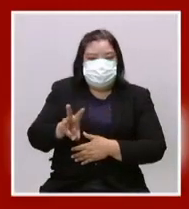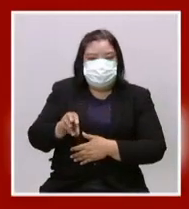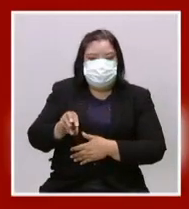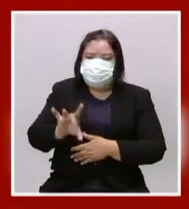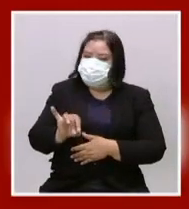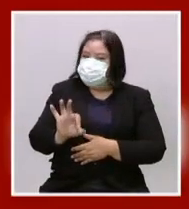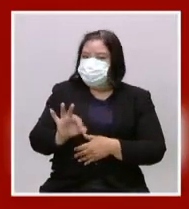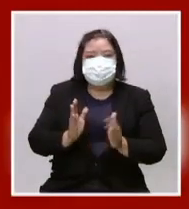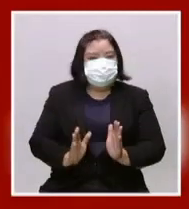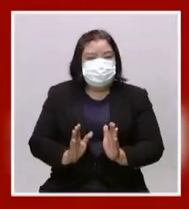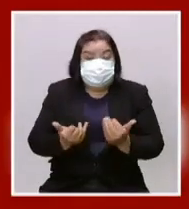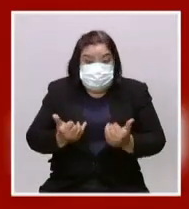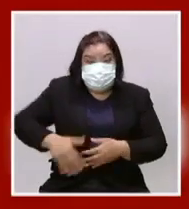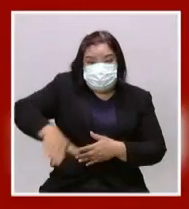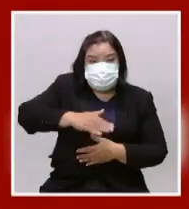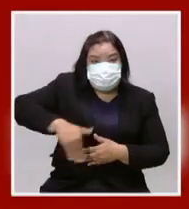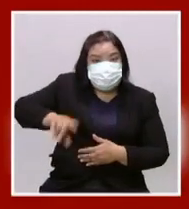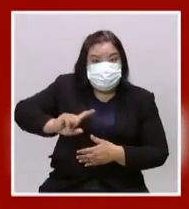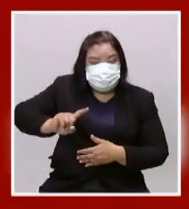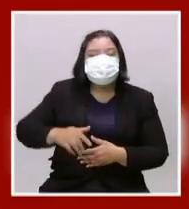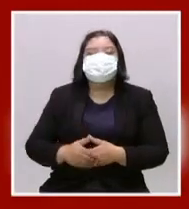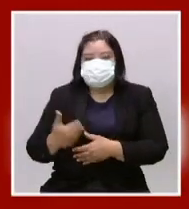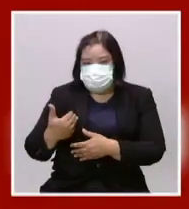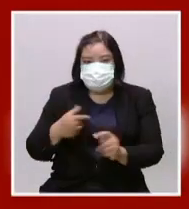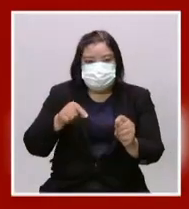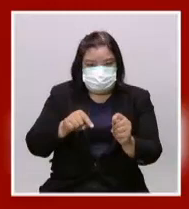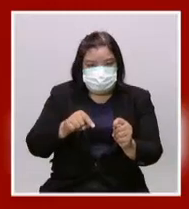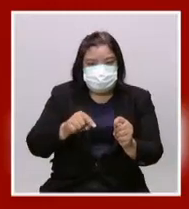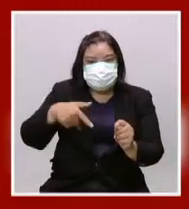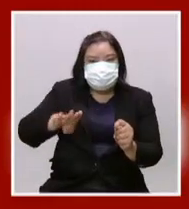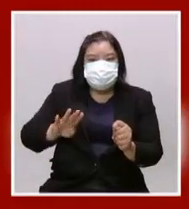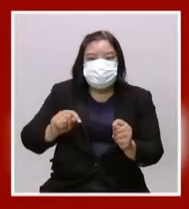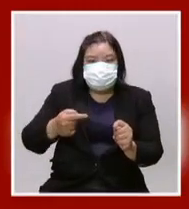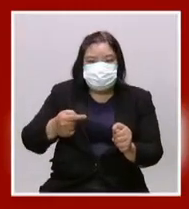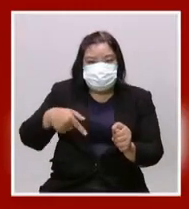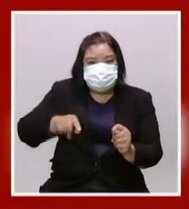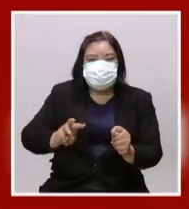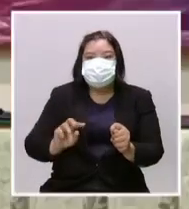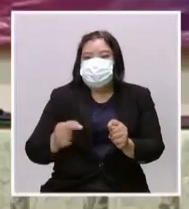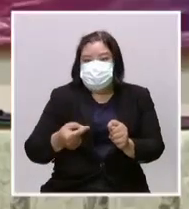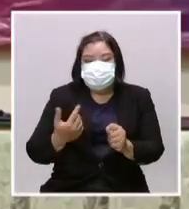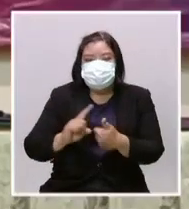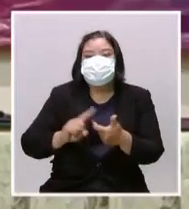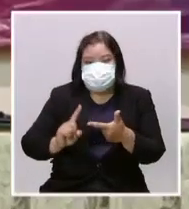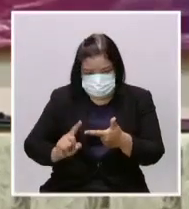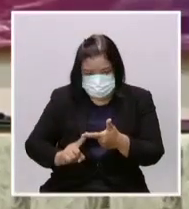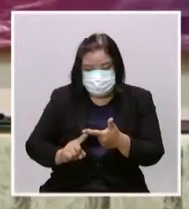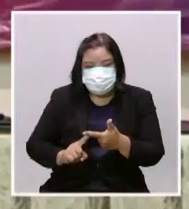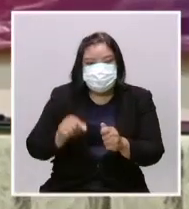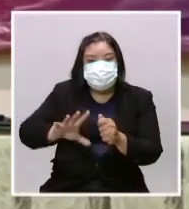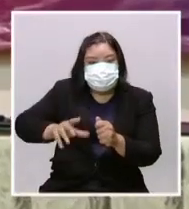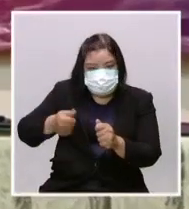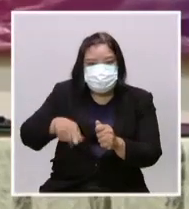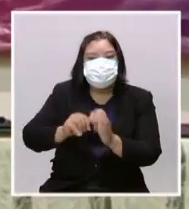43,689 คนค่ะแล้วส่วนใหญ่เป็นกลุ่มก้อนจากตำบลบางพลวงแล้วก็ยังมีคลัสเตอร์เทศบาลเมืองปราจีนบุรีคลัสเต